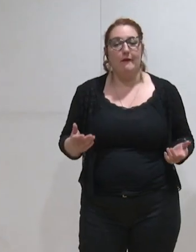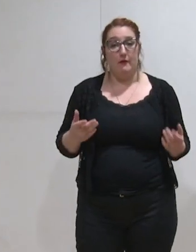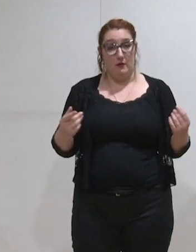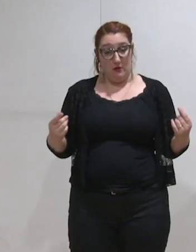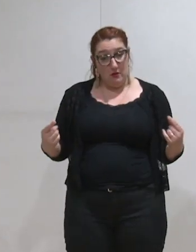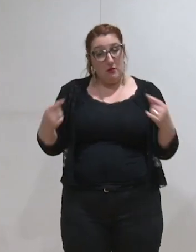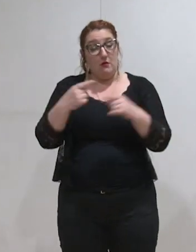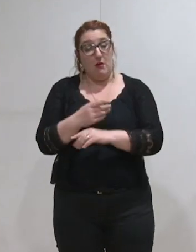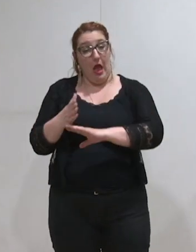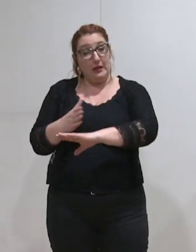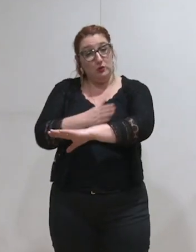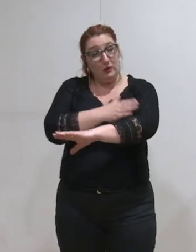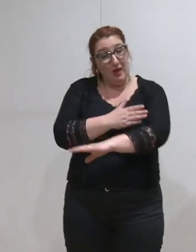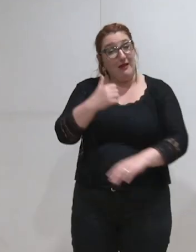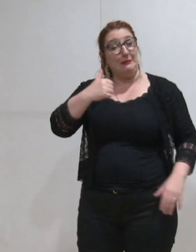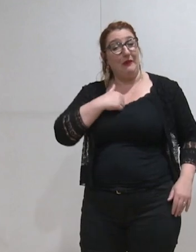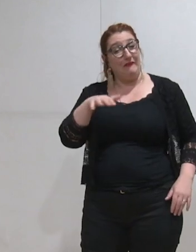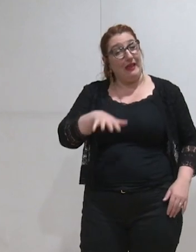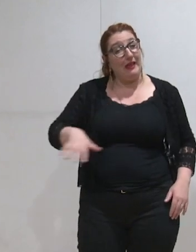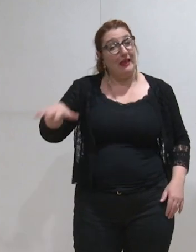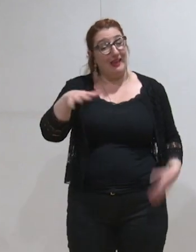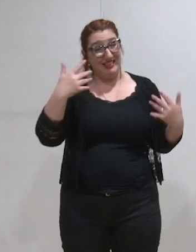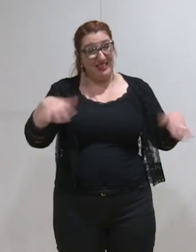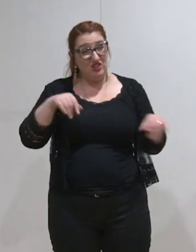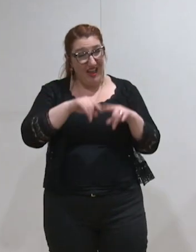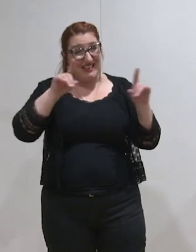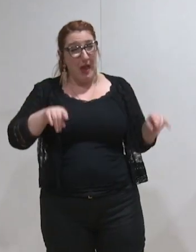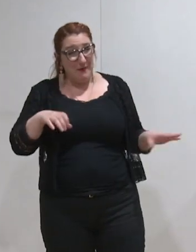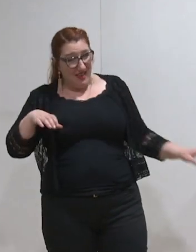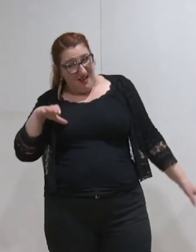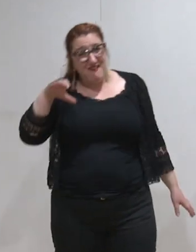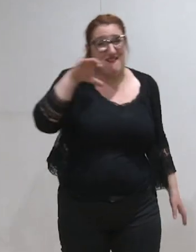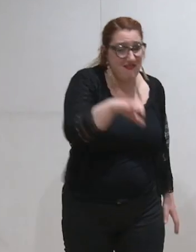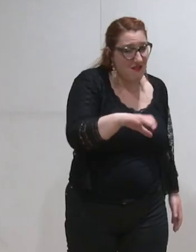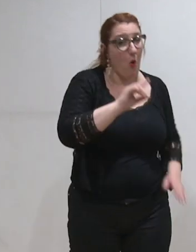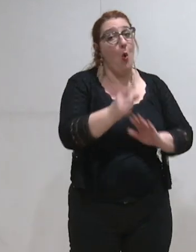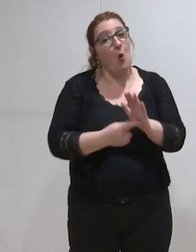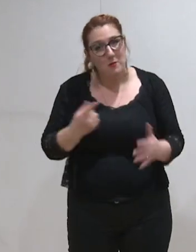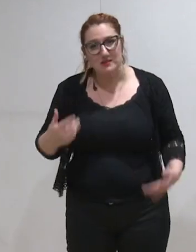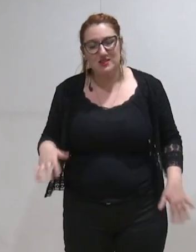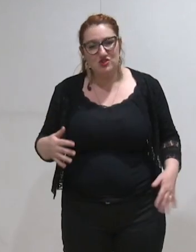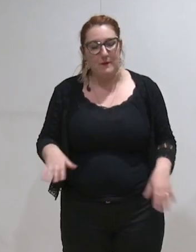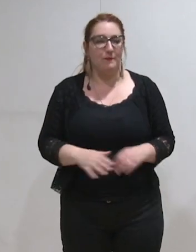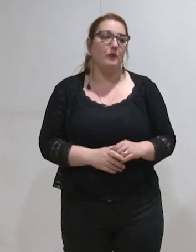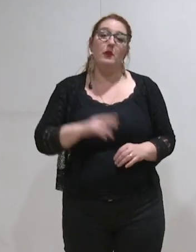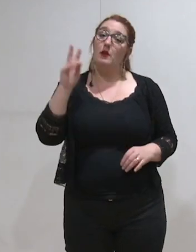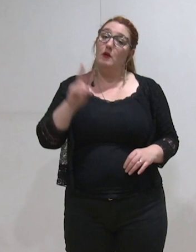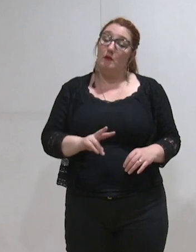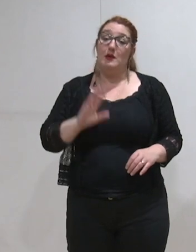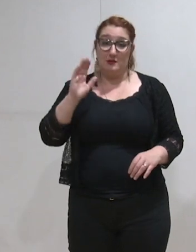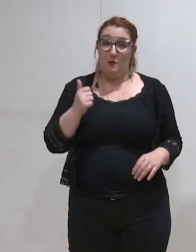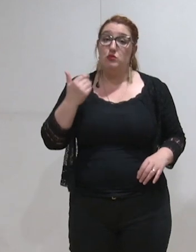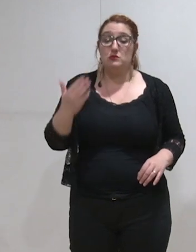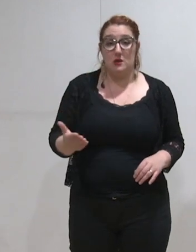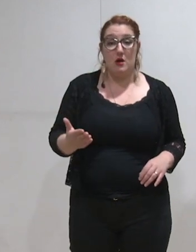secteur privé venaient d'être amené à participer à une augmentation de capital conséquente c'est largement ce qui explique